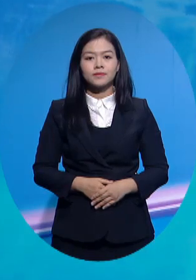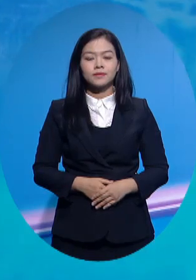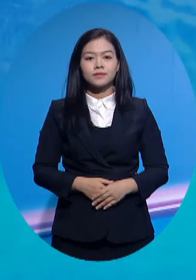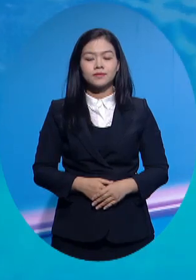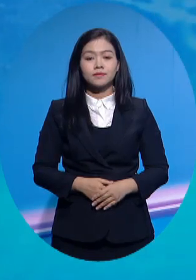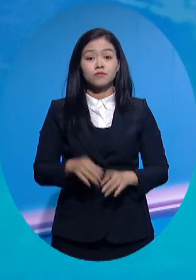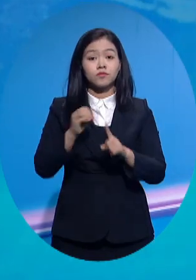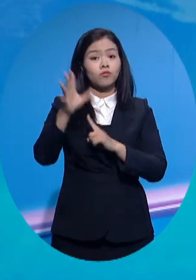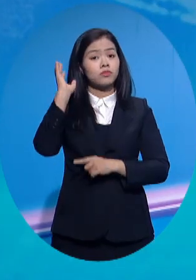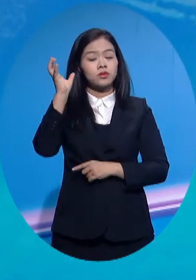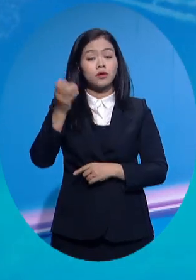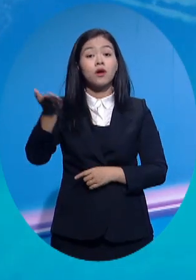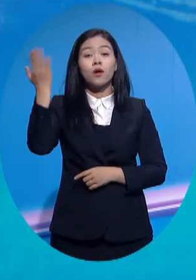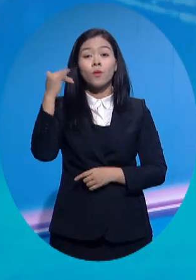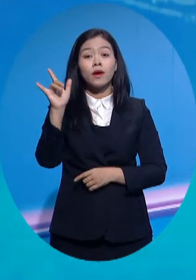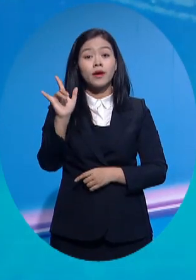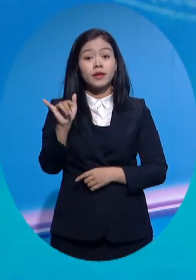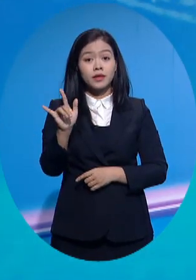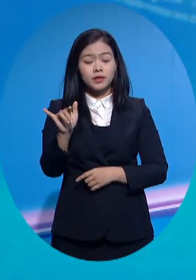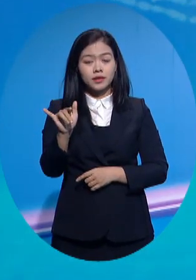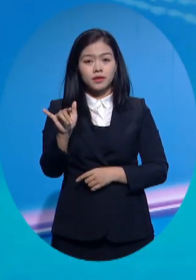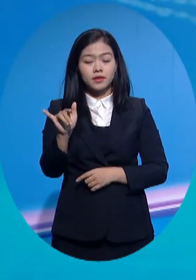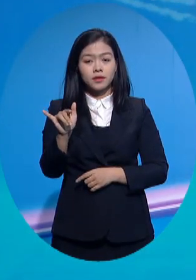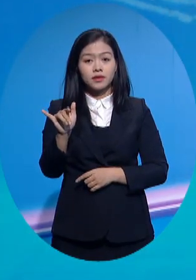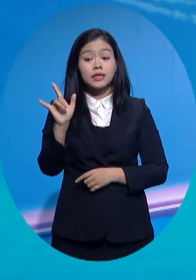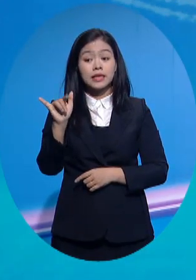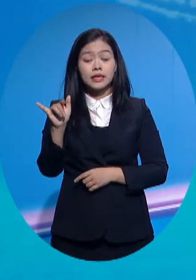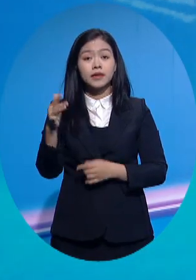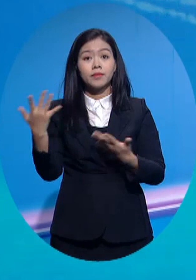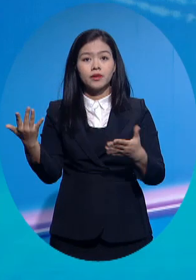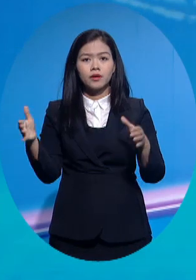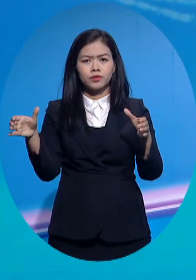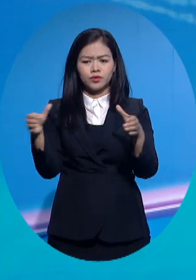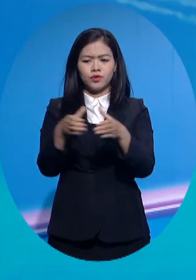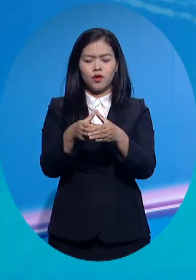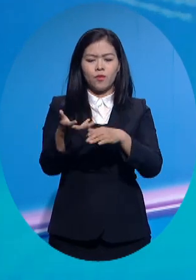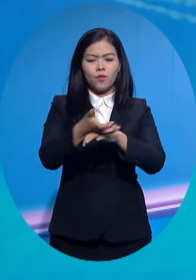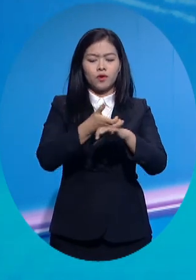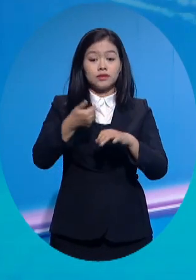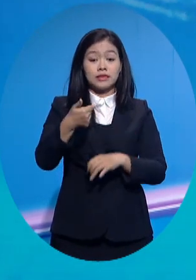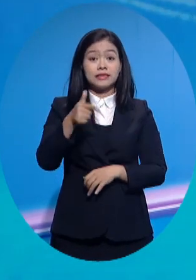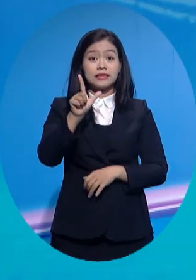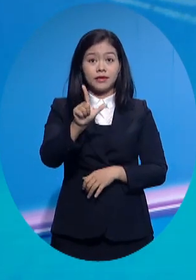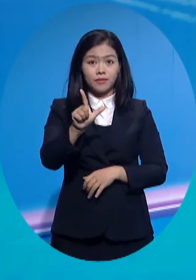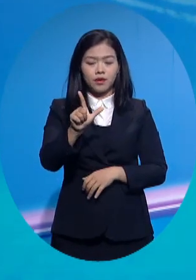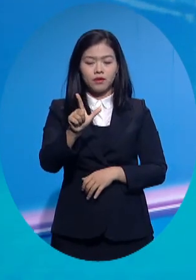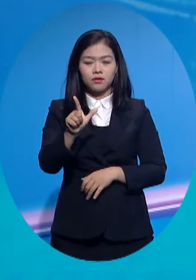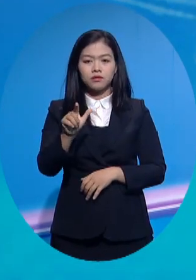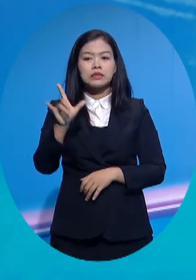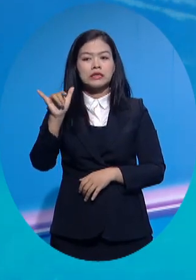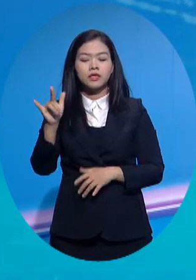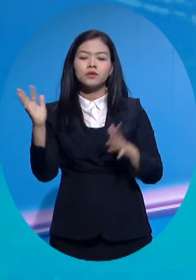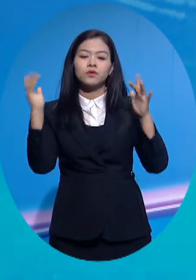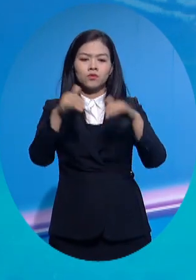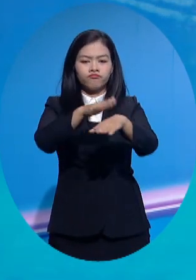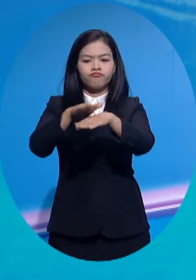tên thế giới hôm qua Italia nước đang giữ chức Chủ tịch luân phiên nhóm các nước công nghiệp phát triển J7 đã tổ chức cuộc hợp khẩn